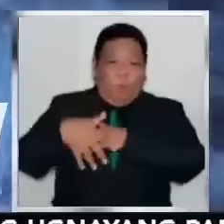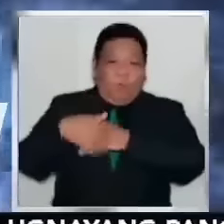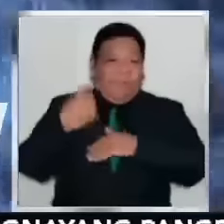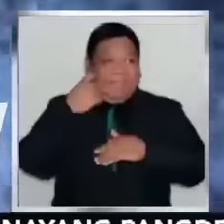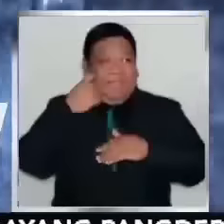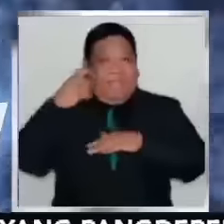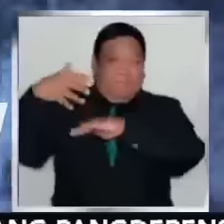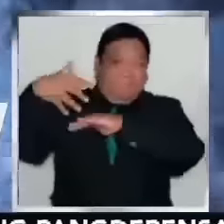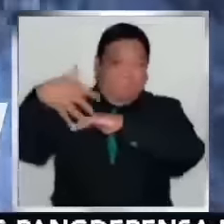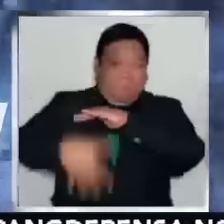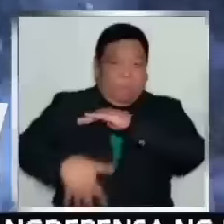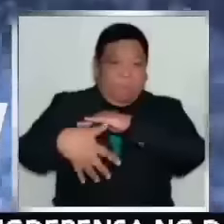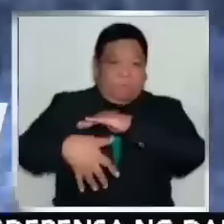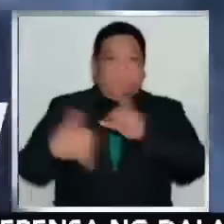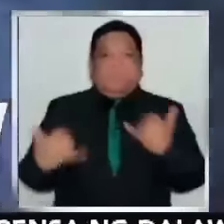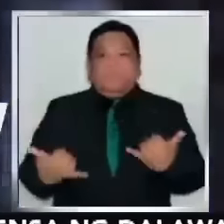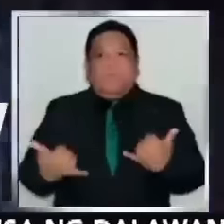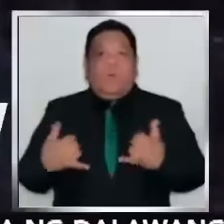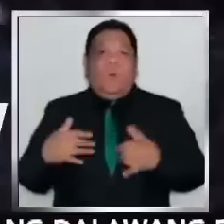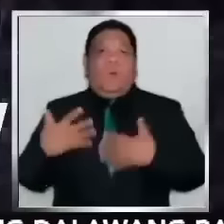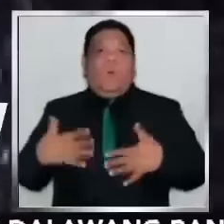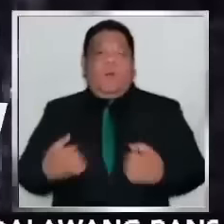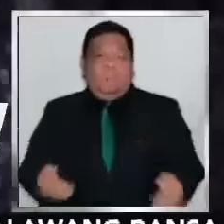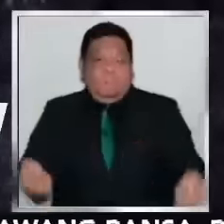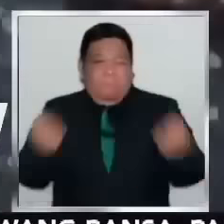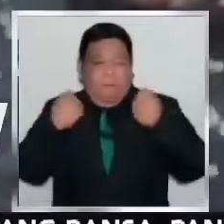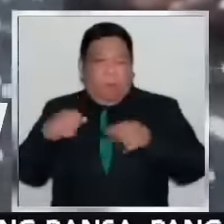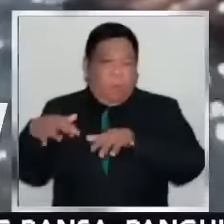kalakas yung agos ng falls.